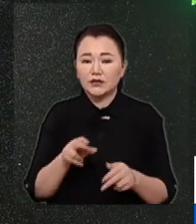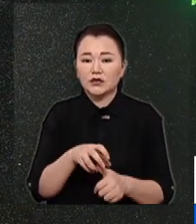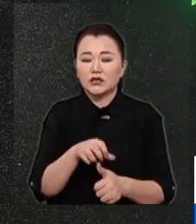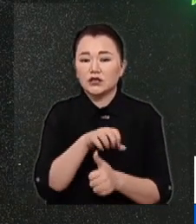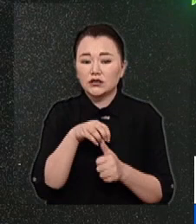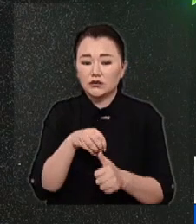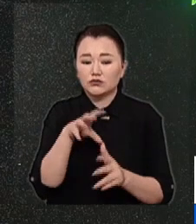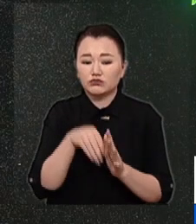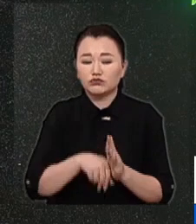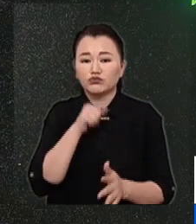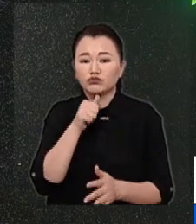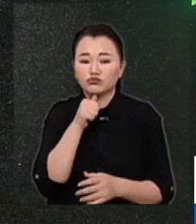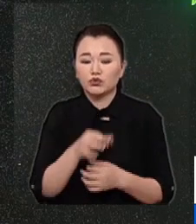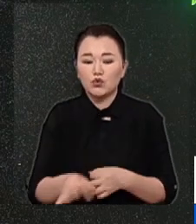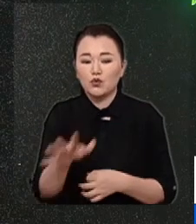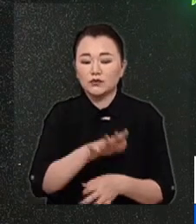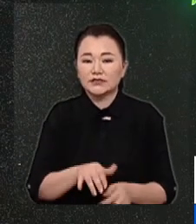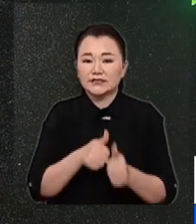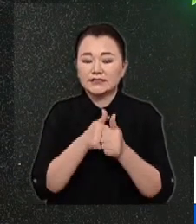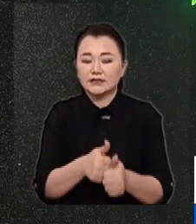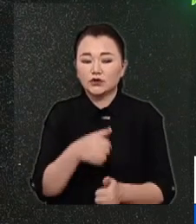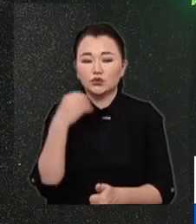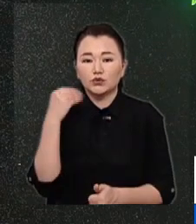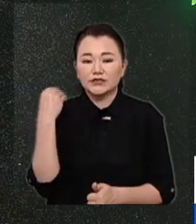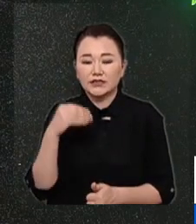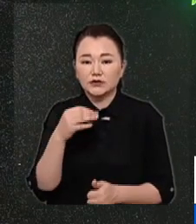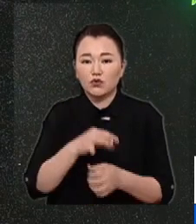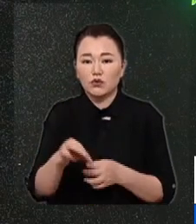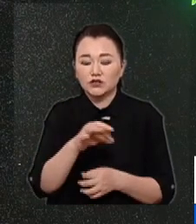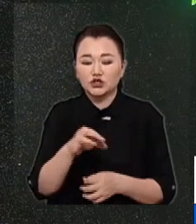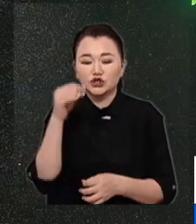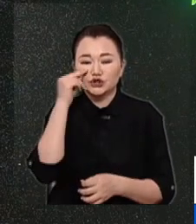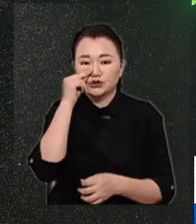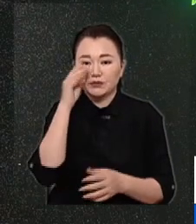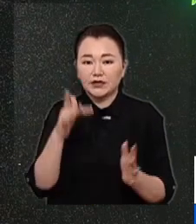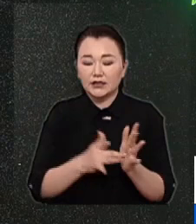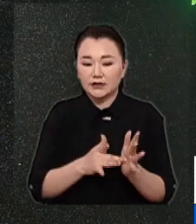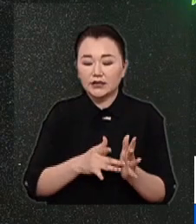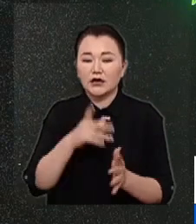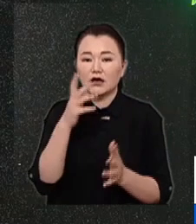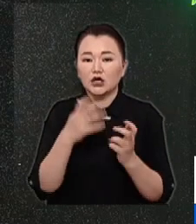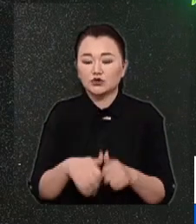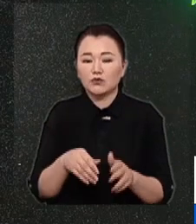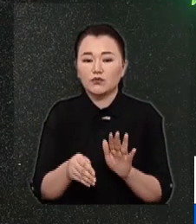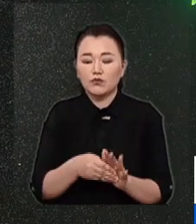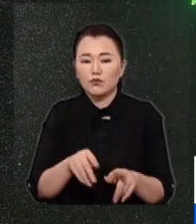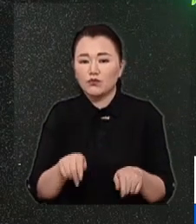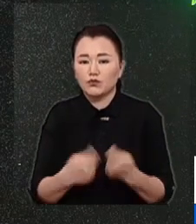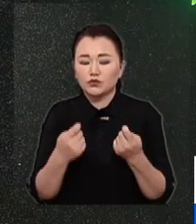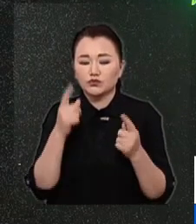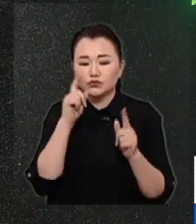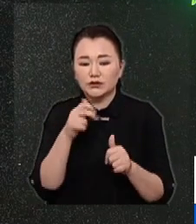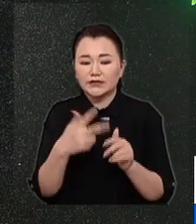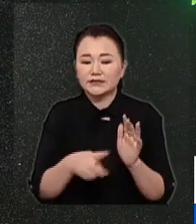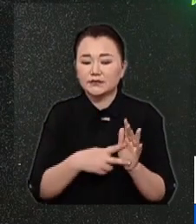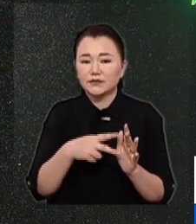также оказалась Кустанайская область. Следом идут Туркестанская область и Шымкент. Количество коррупционных правонарушений там